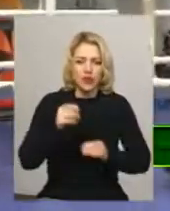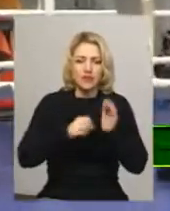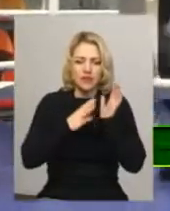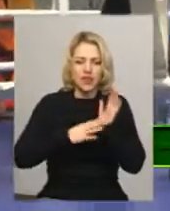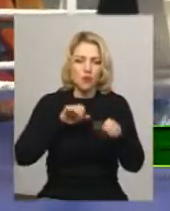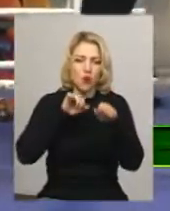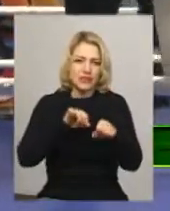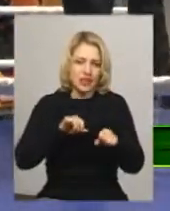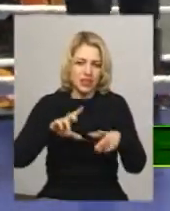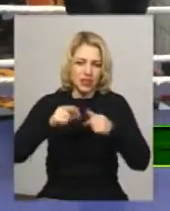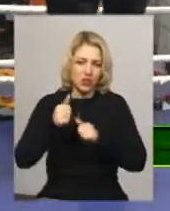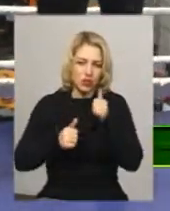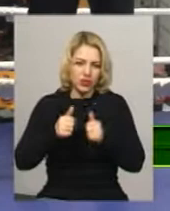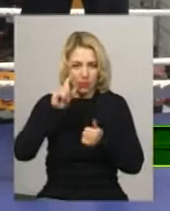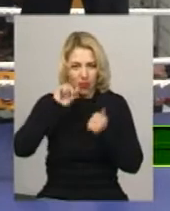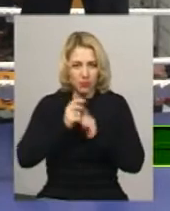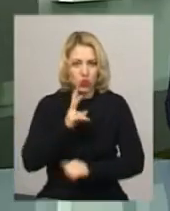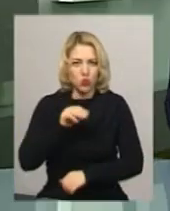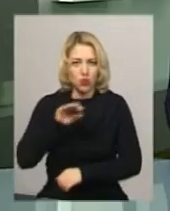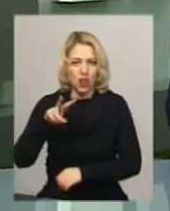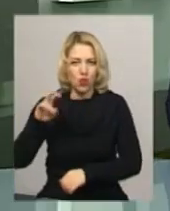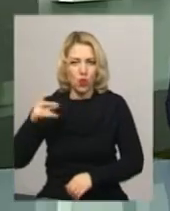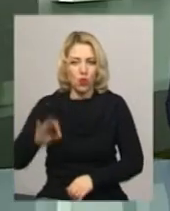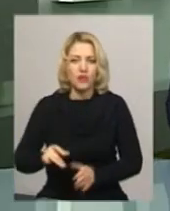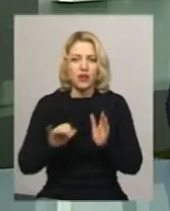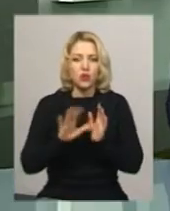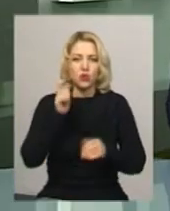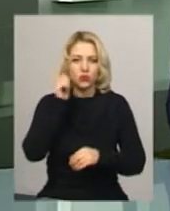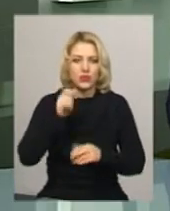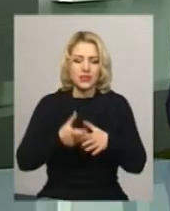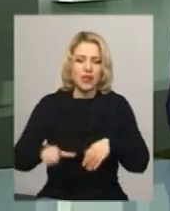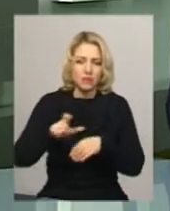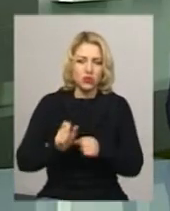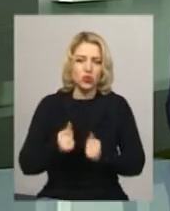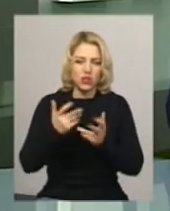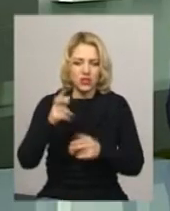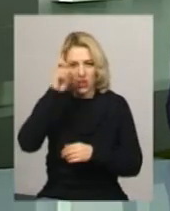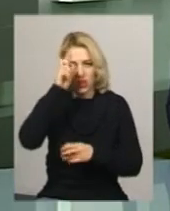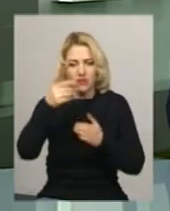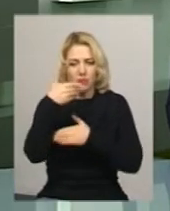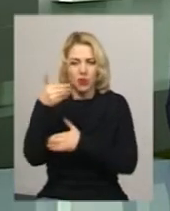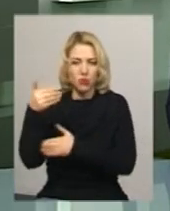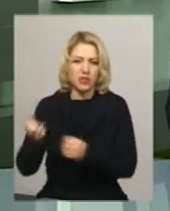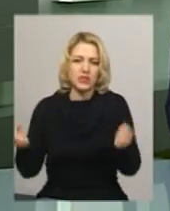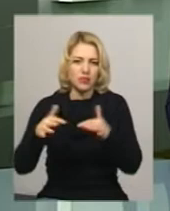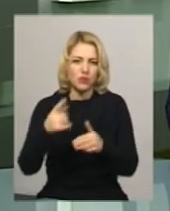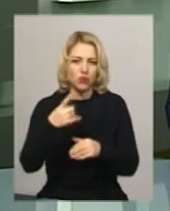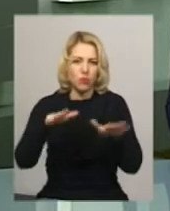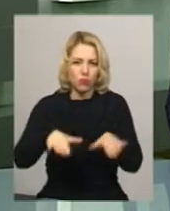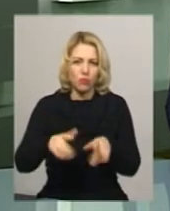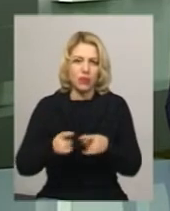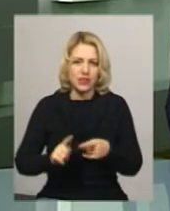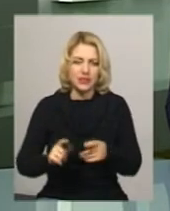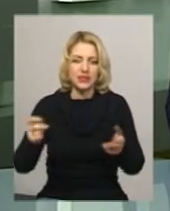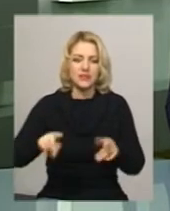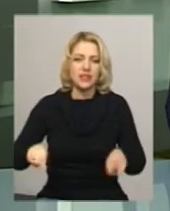турнір пам'яті Євгена Кужельного. Рекорд України із найбільшої кількості державних прапорів, зібраних в одному місці, встановили